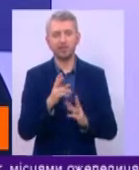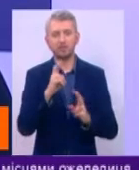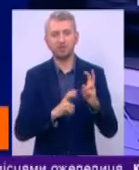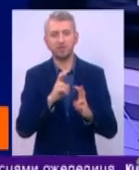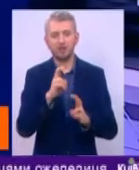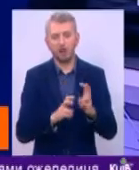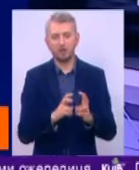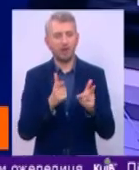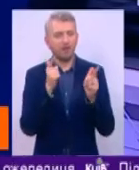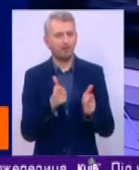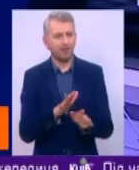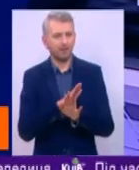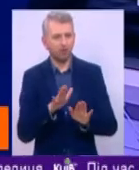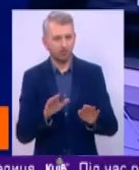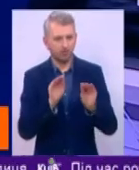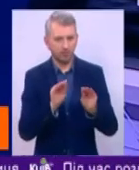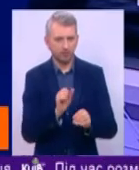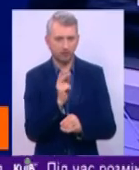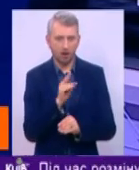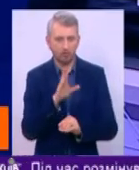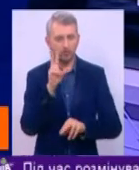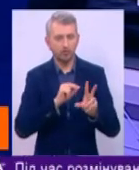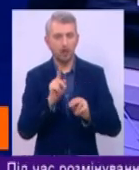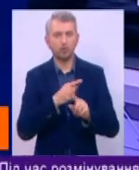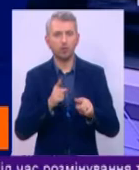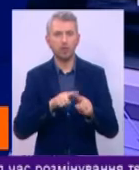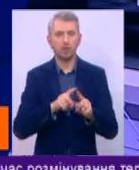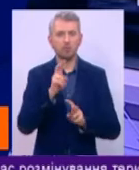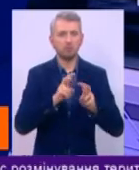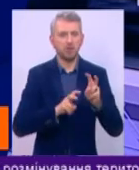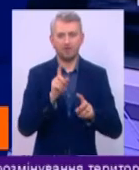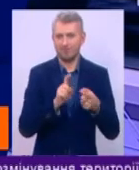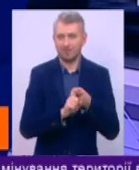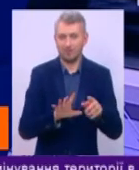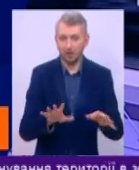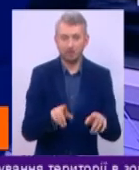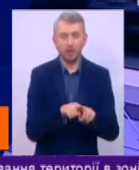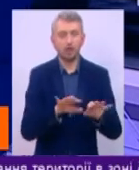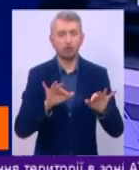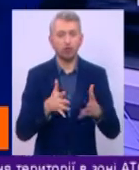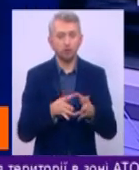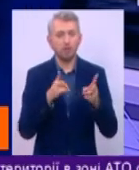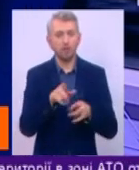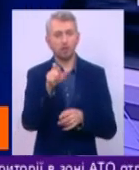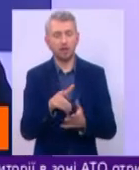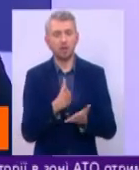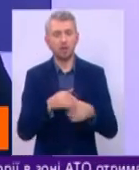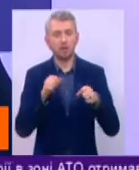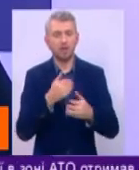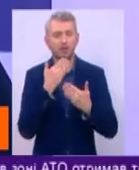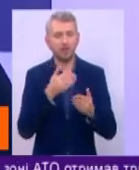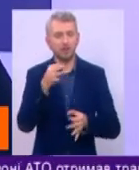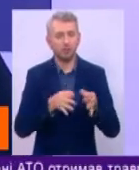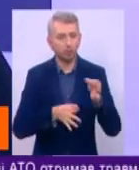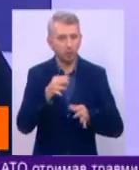предприятие не соглашается с составлением акта, считая, что это к производству не имеет отношения, в таких случаях пострадавшего имеет право обратиться в